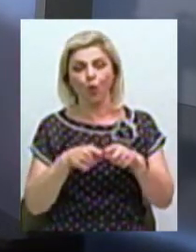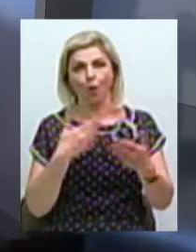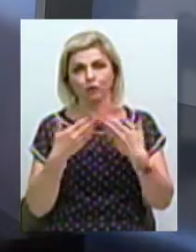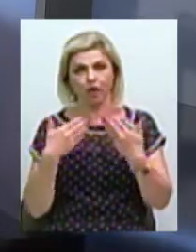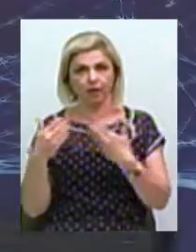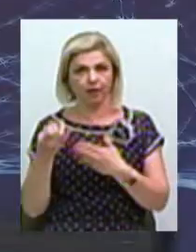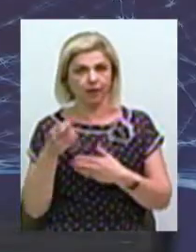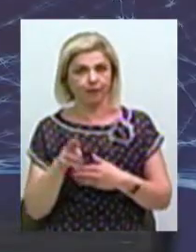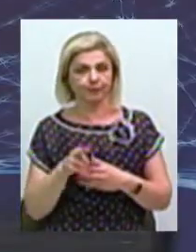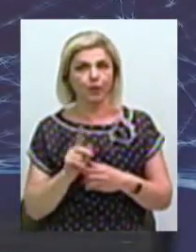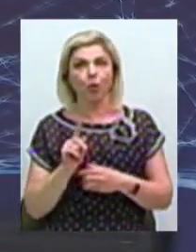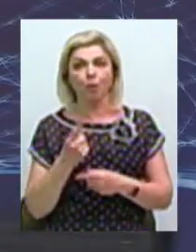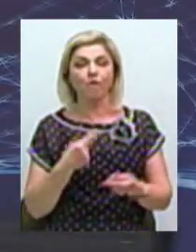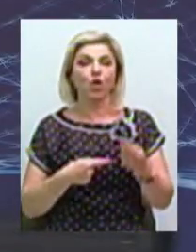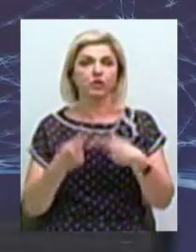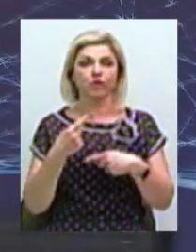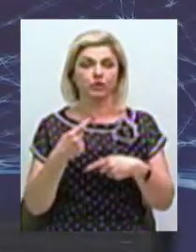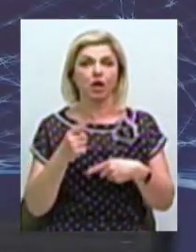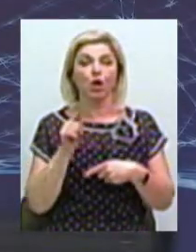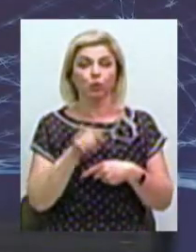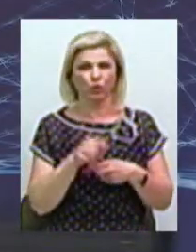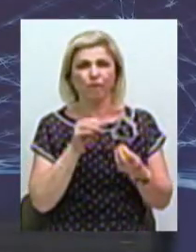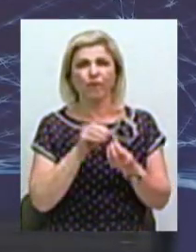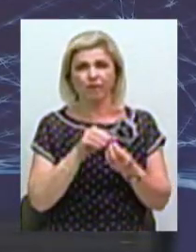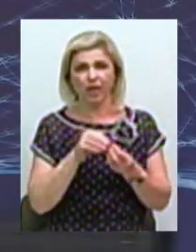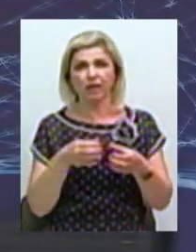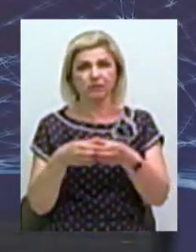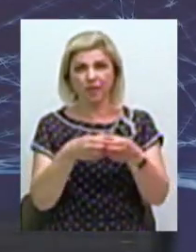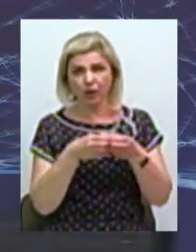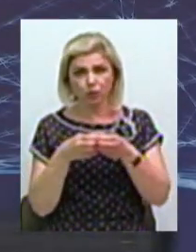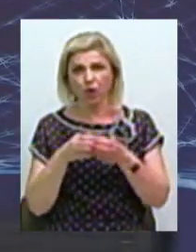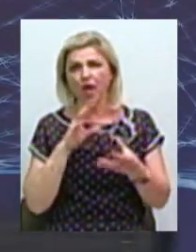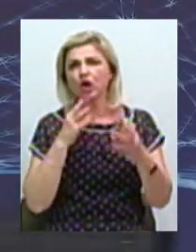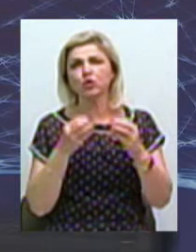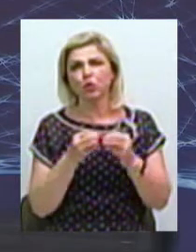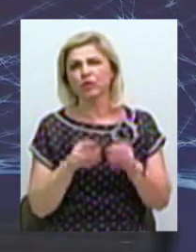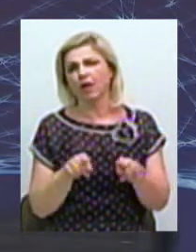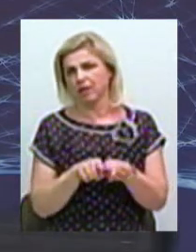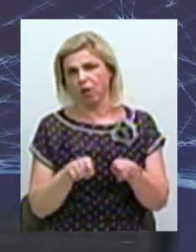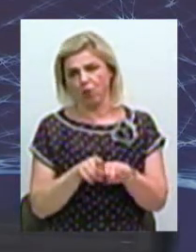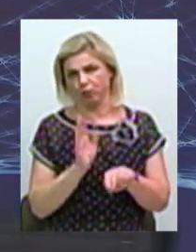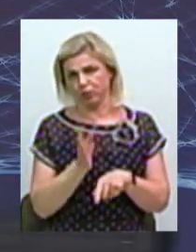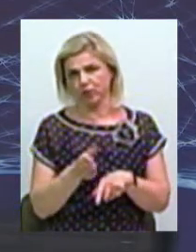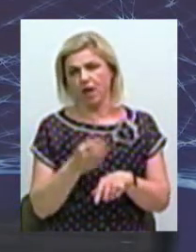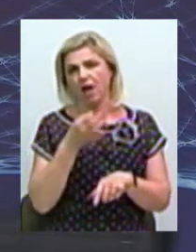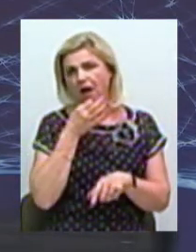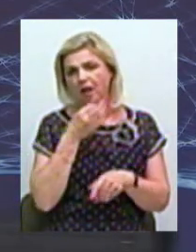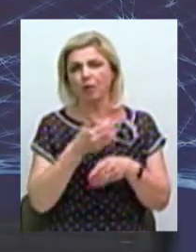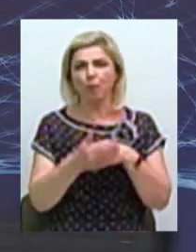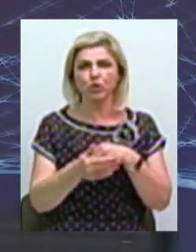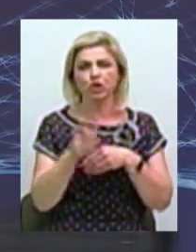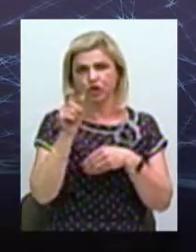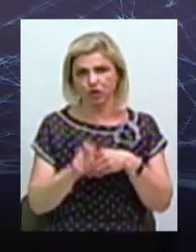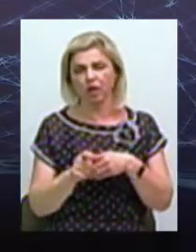Потому что, возвращаясь обратно в ту же среду, ну, результат будет тем же. Рано или поздно человек